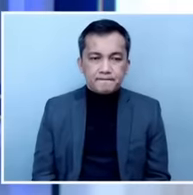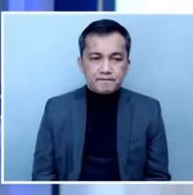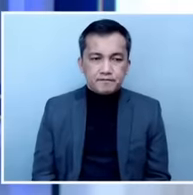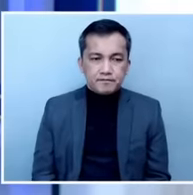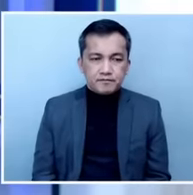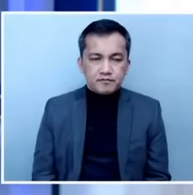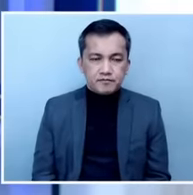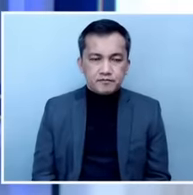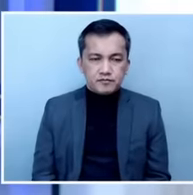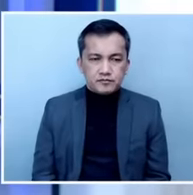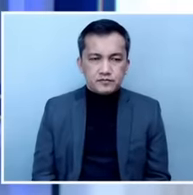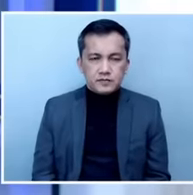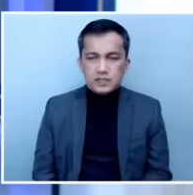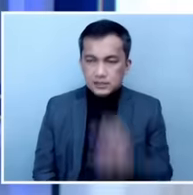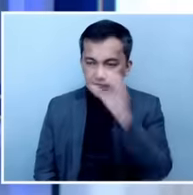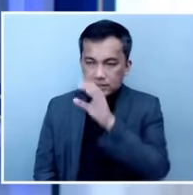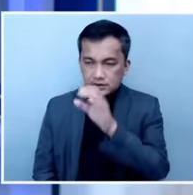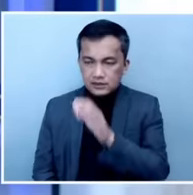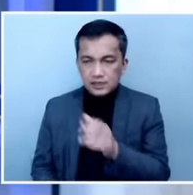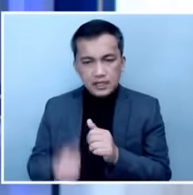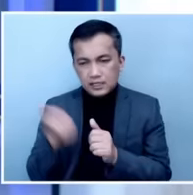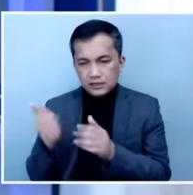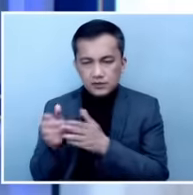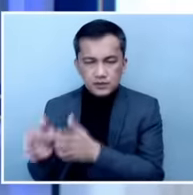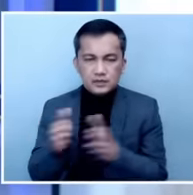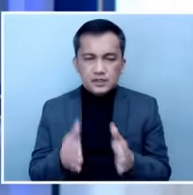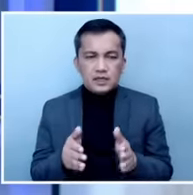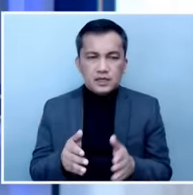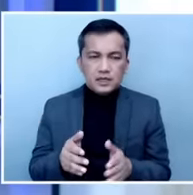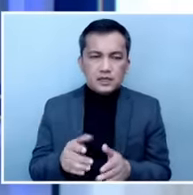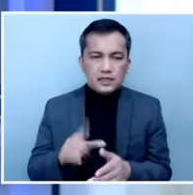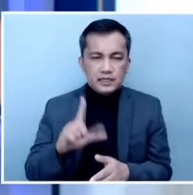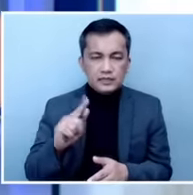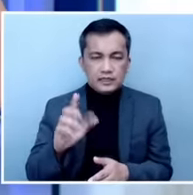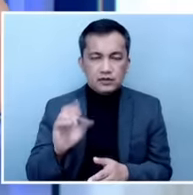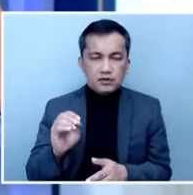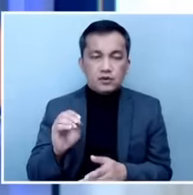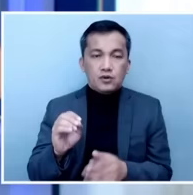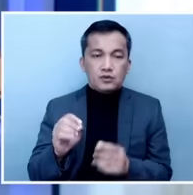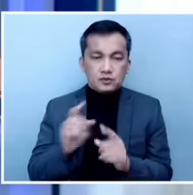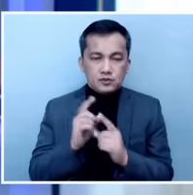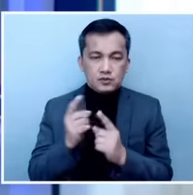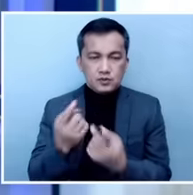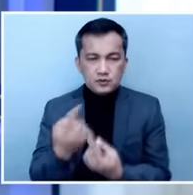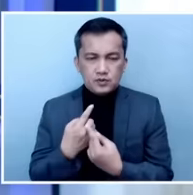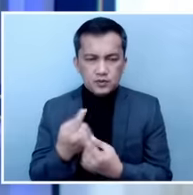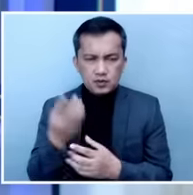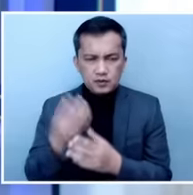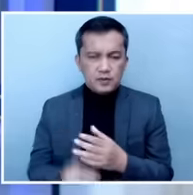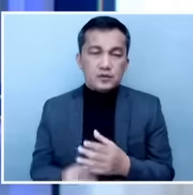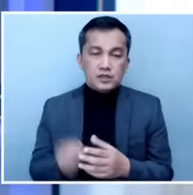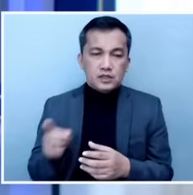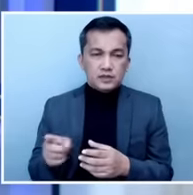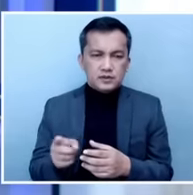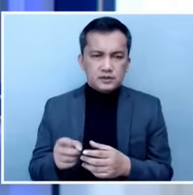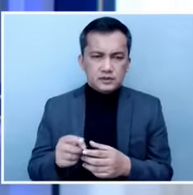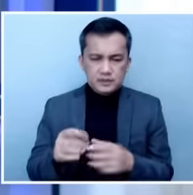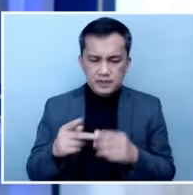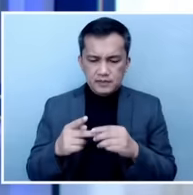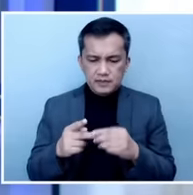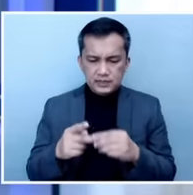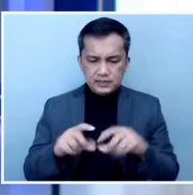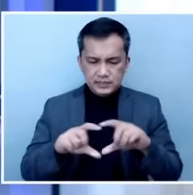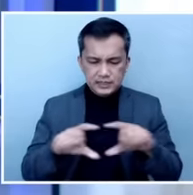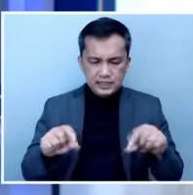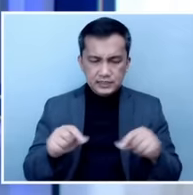Naghahanap na ng ibang paraan ang Land Transportation Office para matugunan ang paubos ng supply ng plastic car